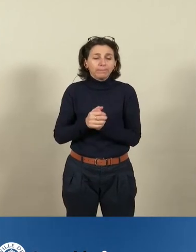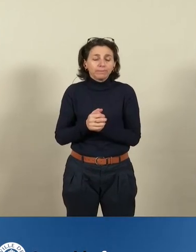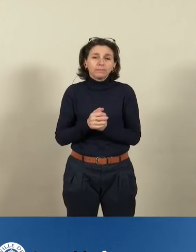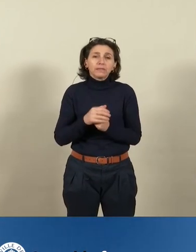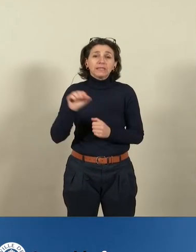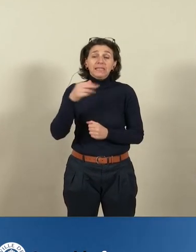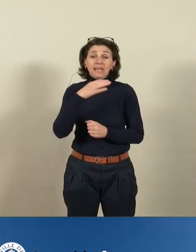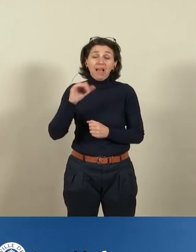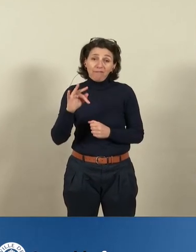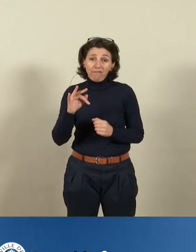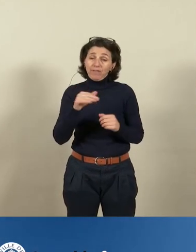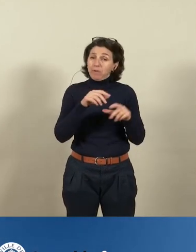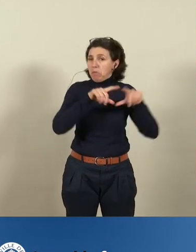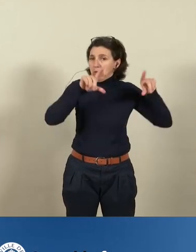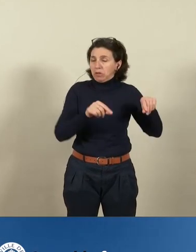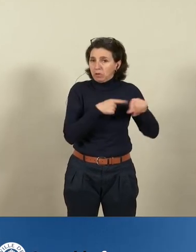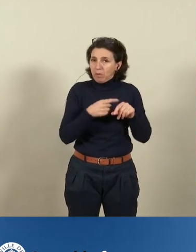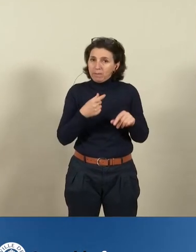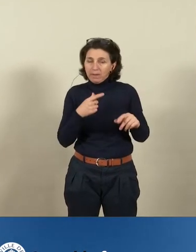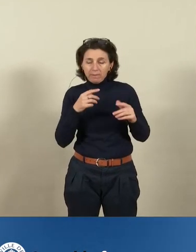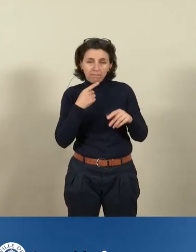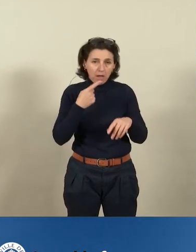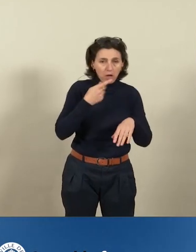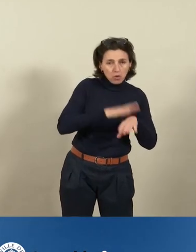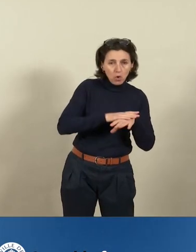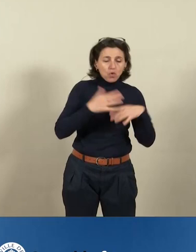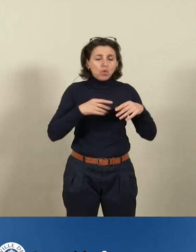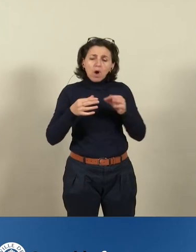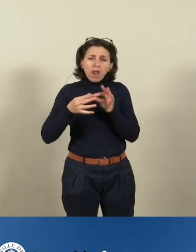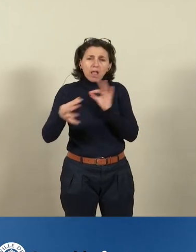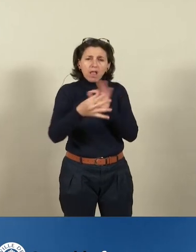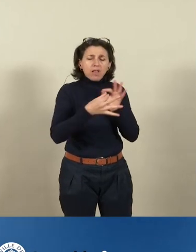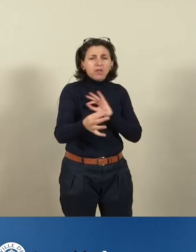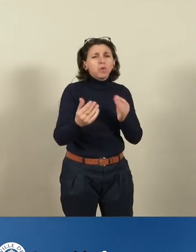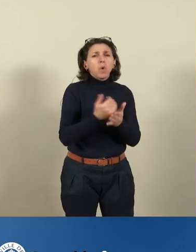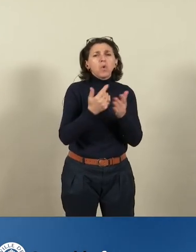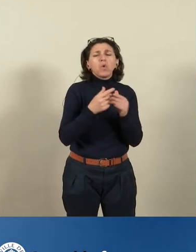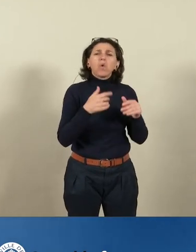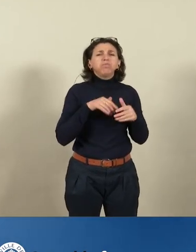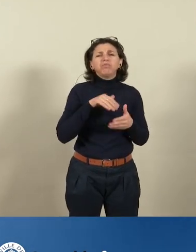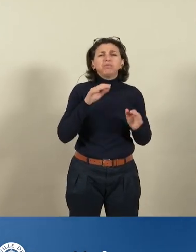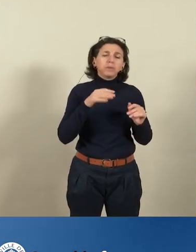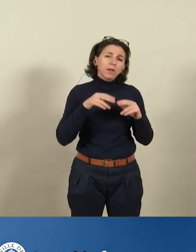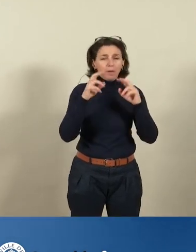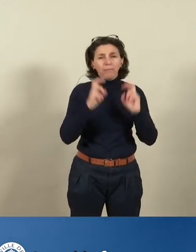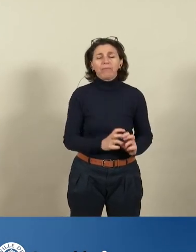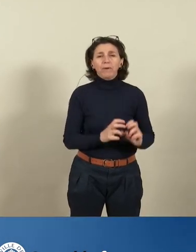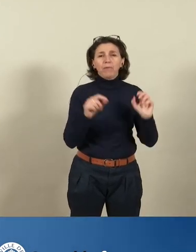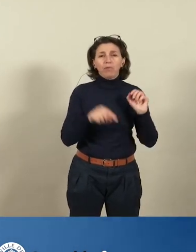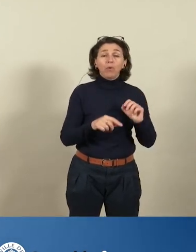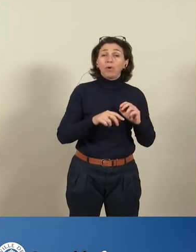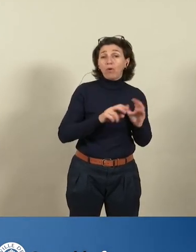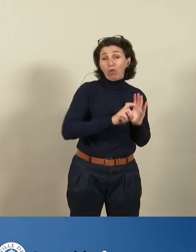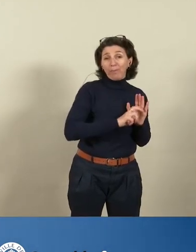des menaces pesant sur les lignes considérées comme non rentable et notamment la ligne Grenoble Paris si la SNCF